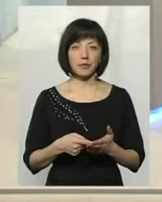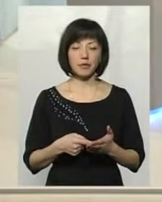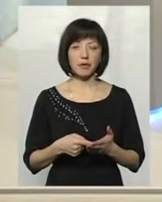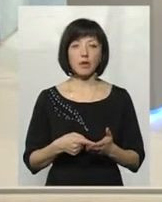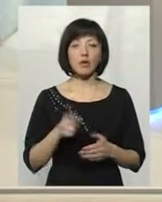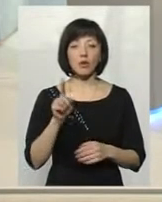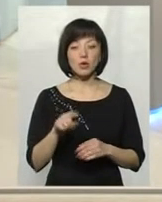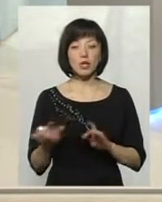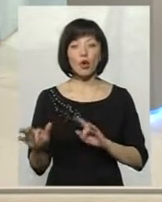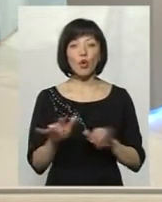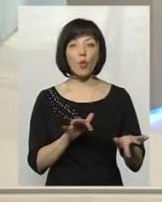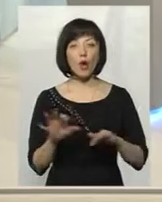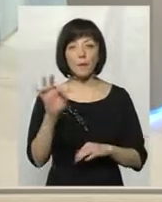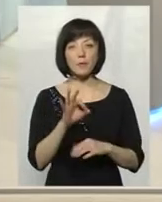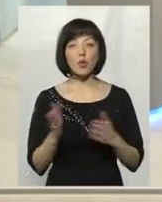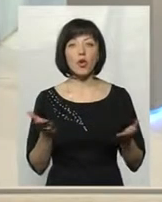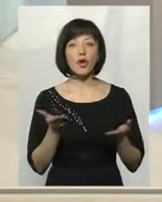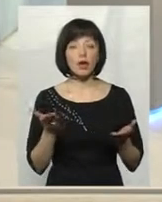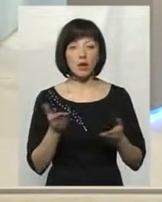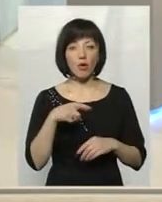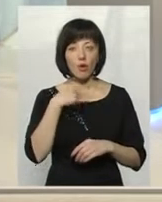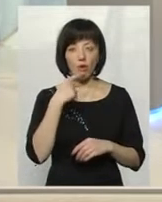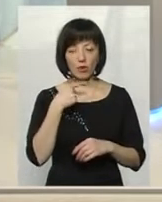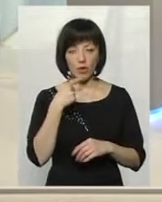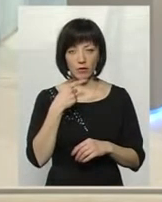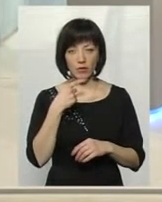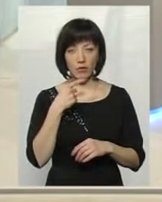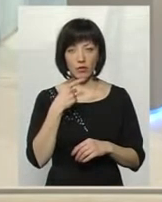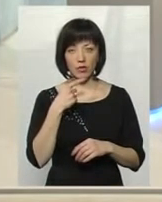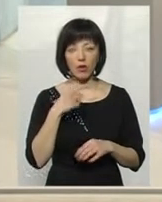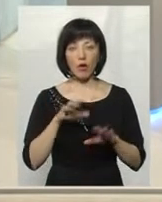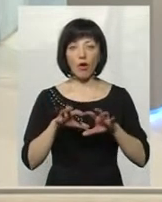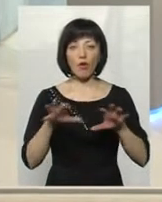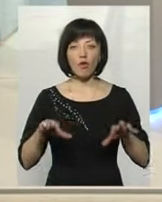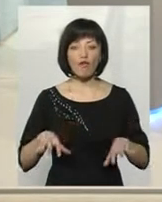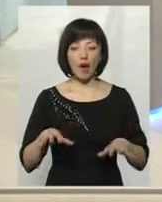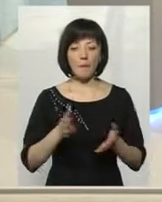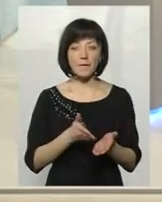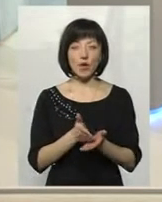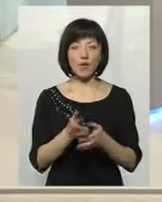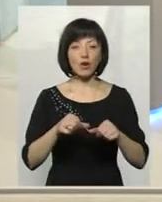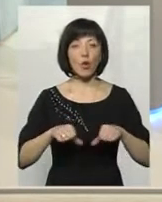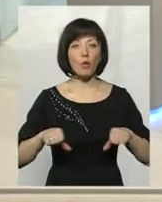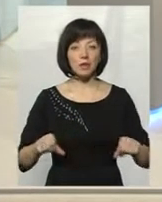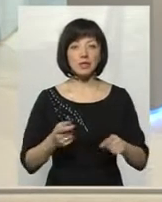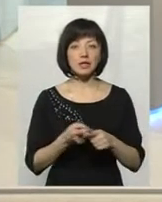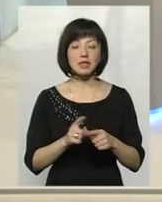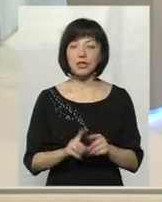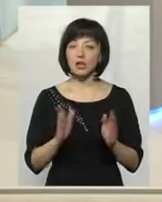оті кроки, про які говорив голова профільної комісії, це лише